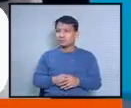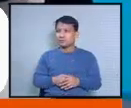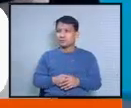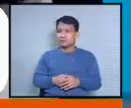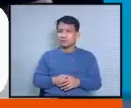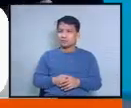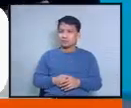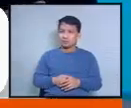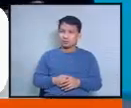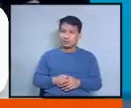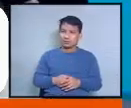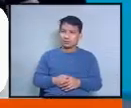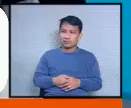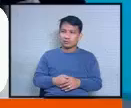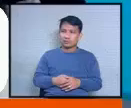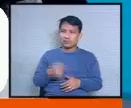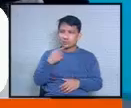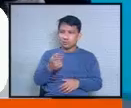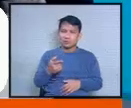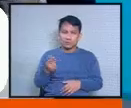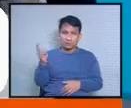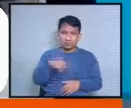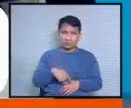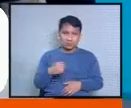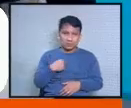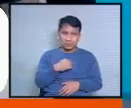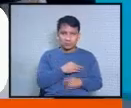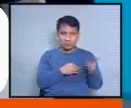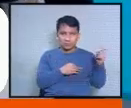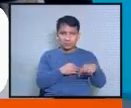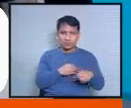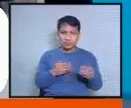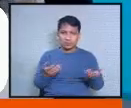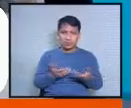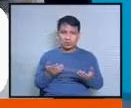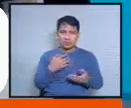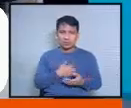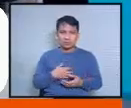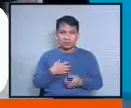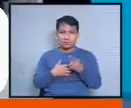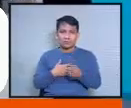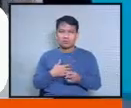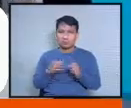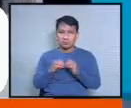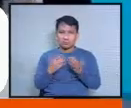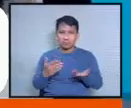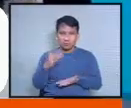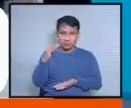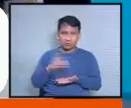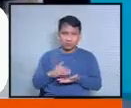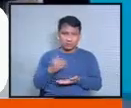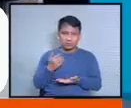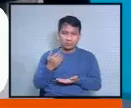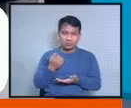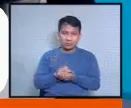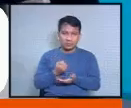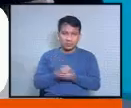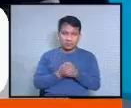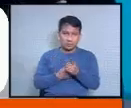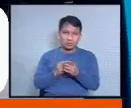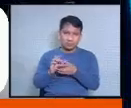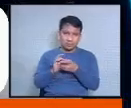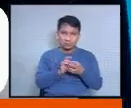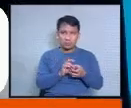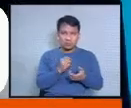boss. Sir, andito po yung mga empleyado ninyo. At ang kanila pong reklamo, wala po sa minimum yung kanilang